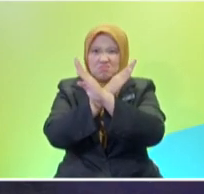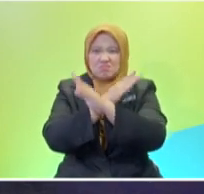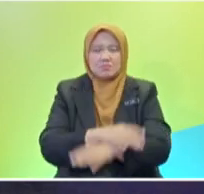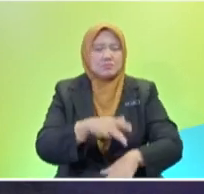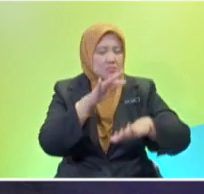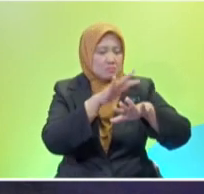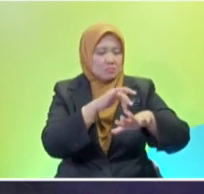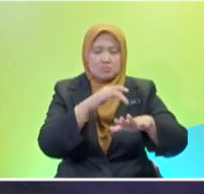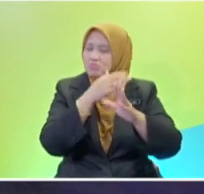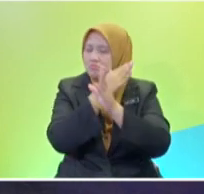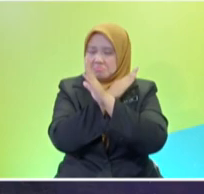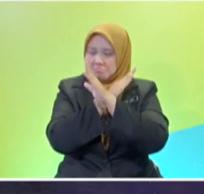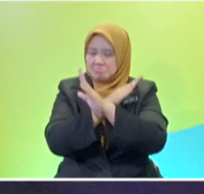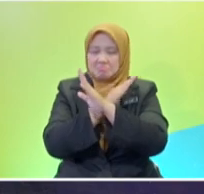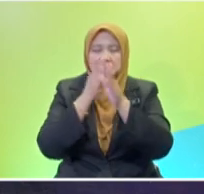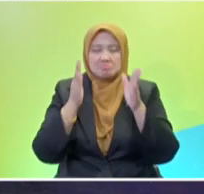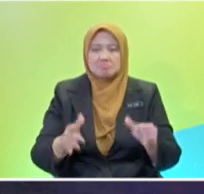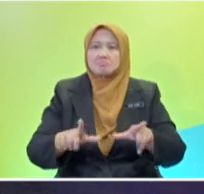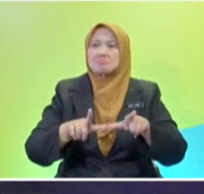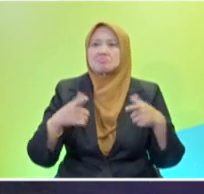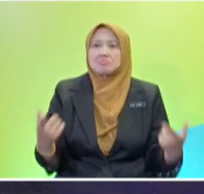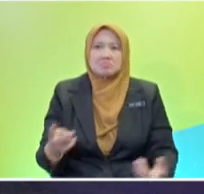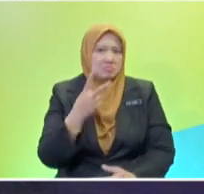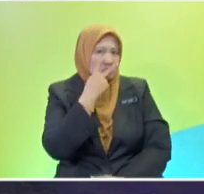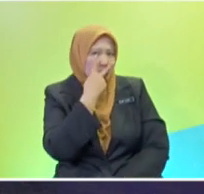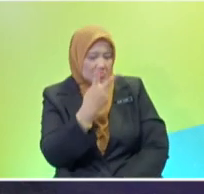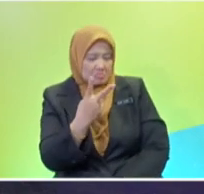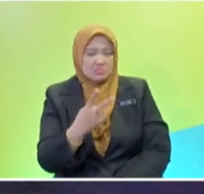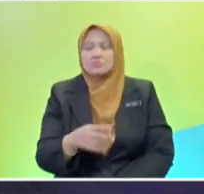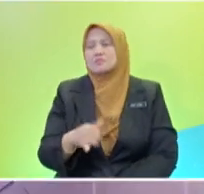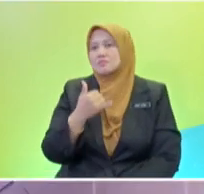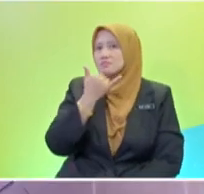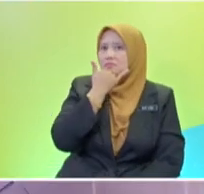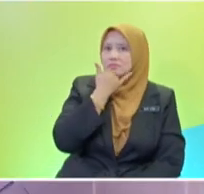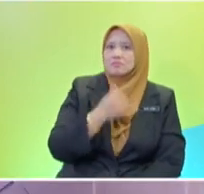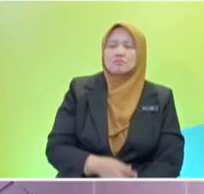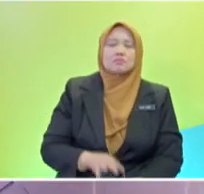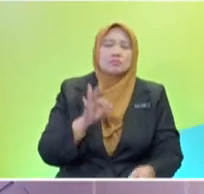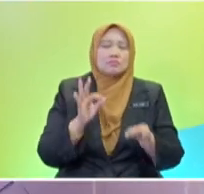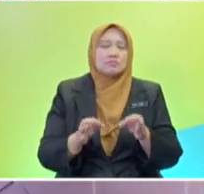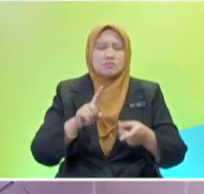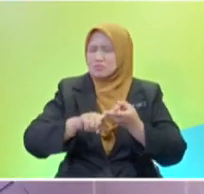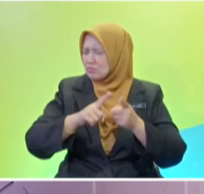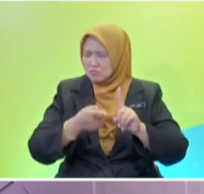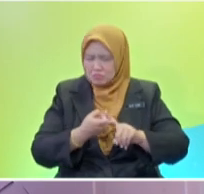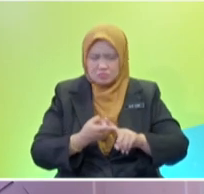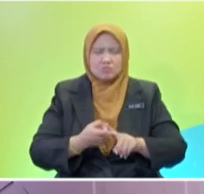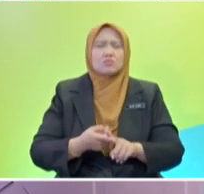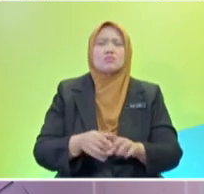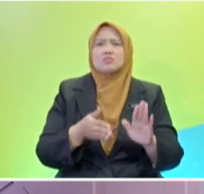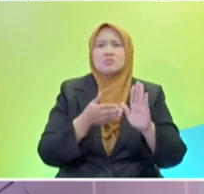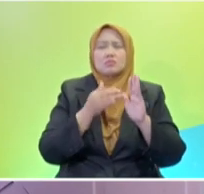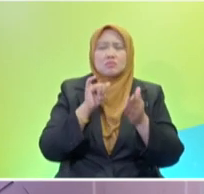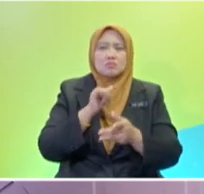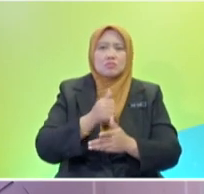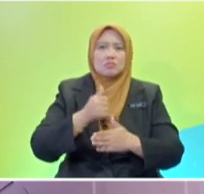Jangan kasih orang lain tengok tak kisah kawan kita ke atau sampai-sapi yang kita kenal Sekalipun kita jangan bagi